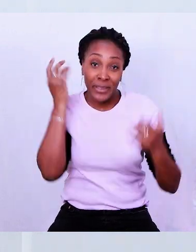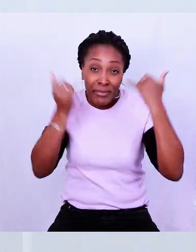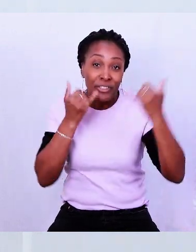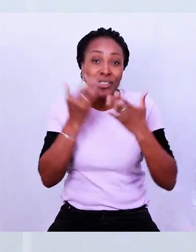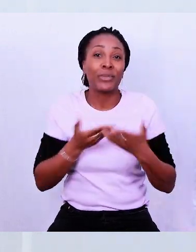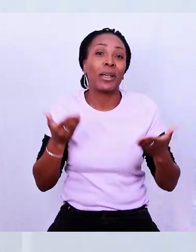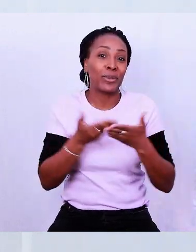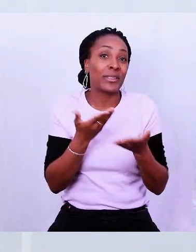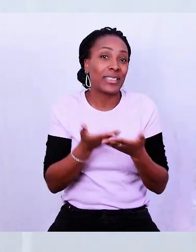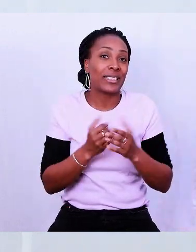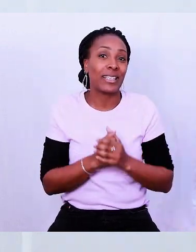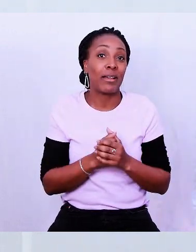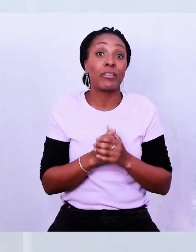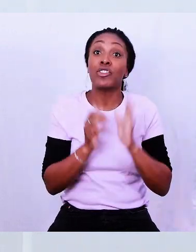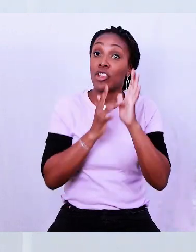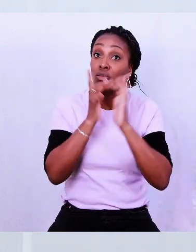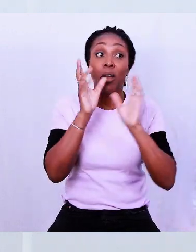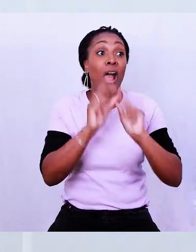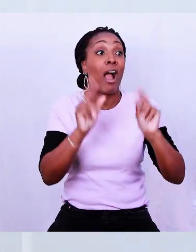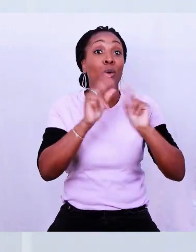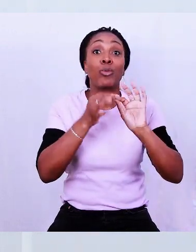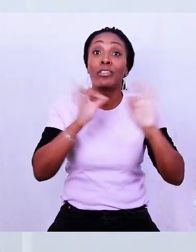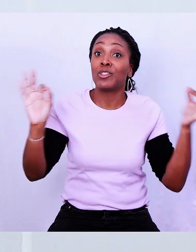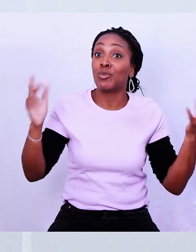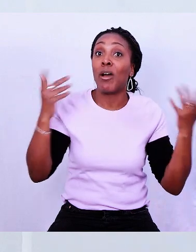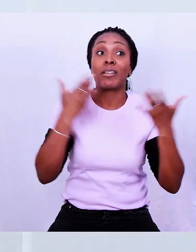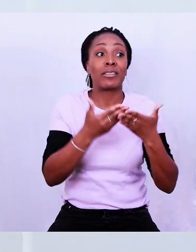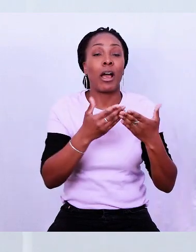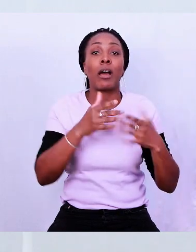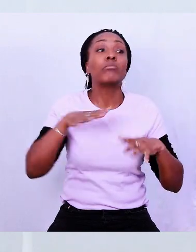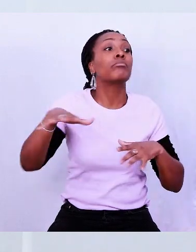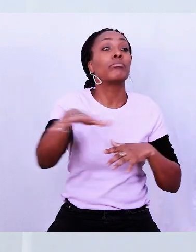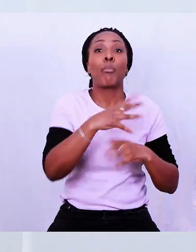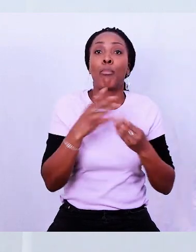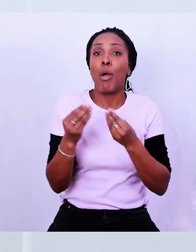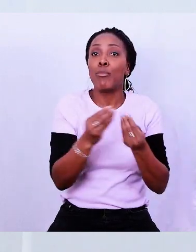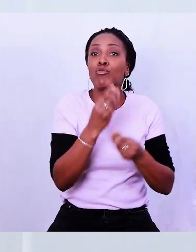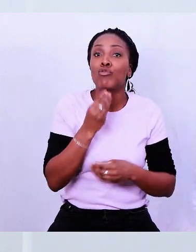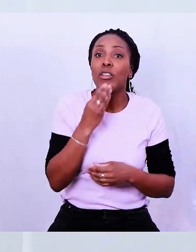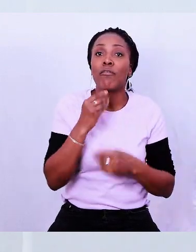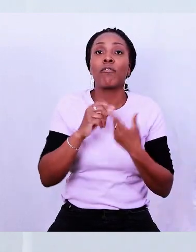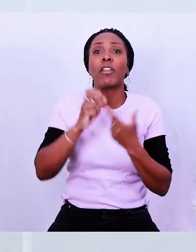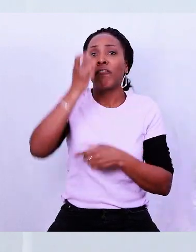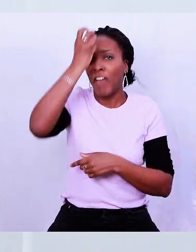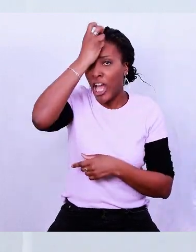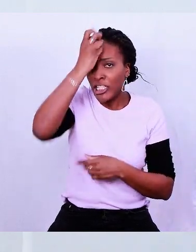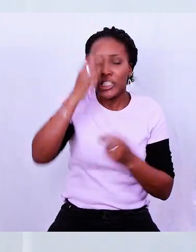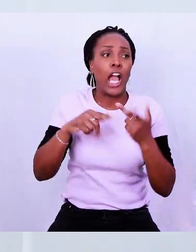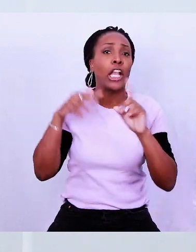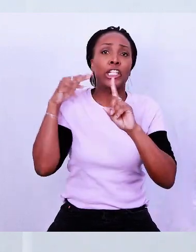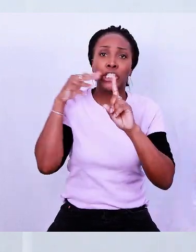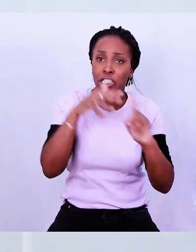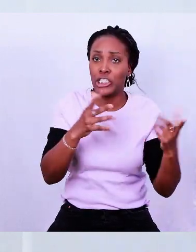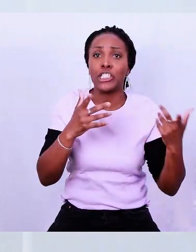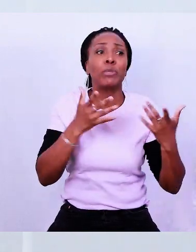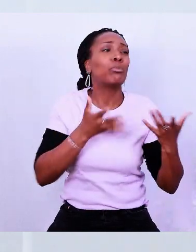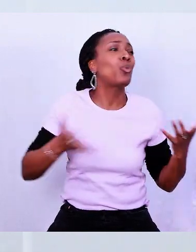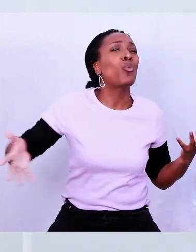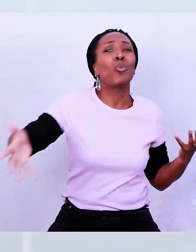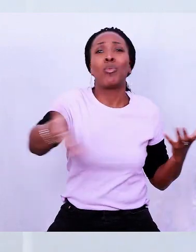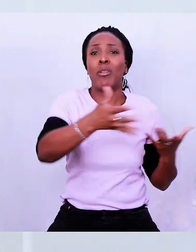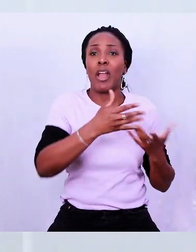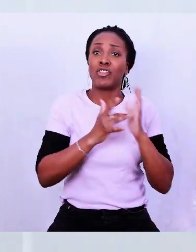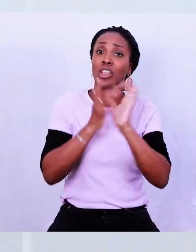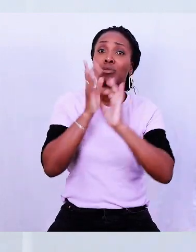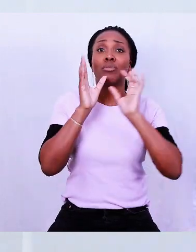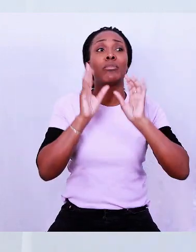de lui, il y a toujours les pharisiens, il y a toujours les religieux, il y a le peuple juif, et il y a ses disciples, et il est en train de leur enseigner